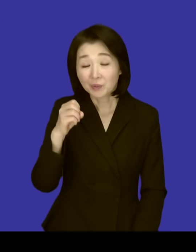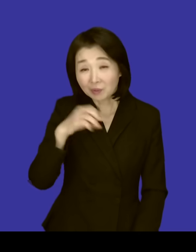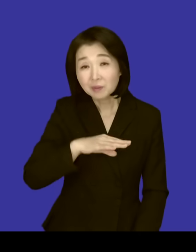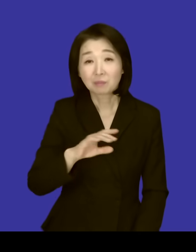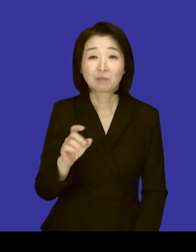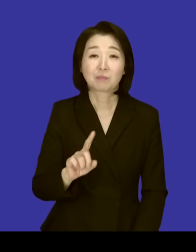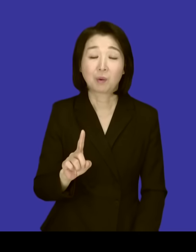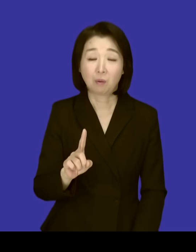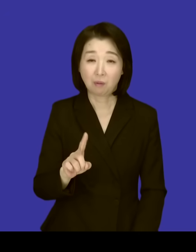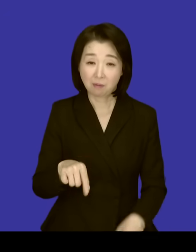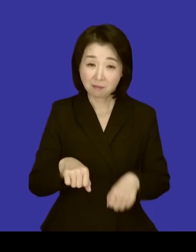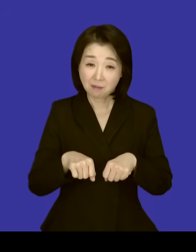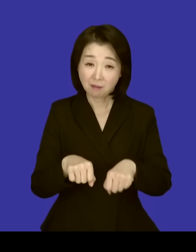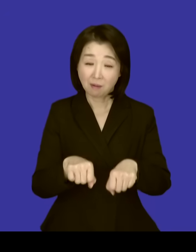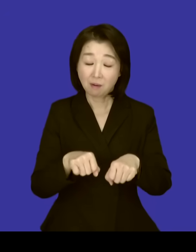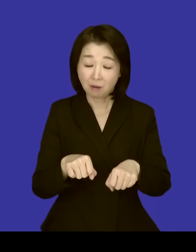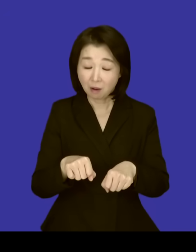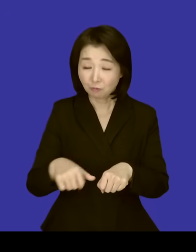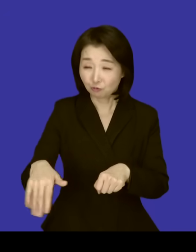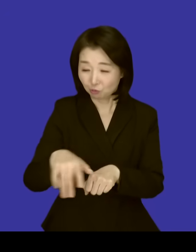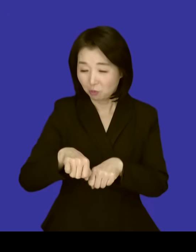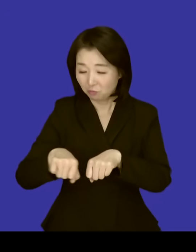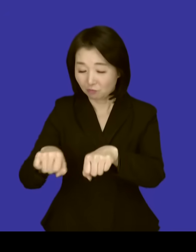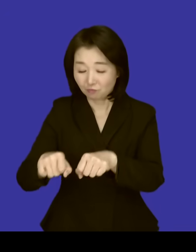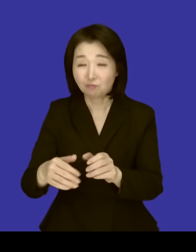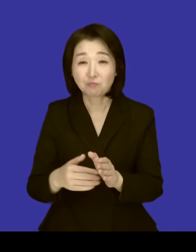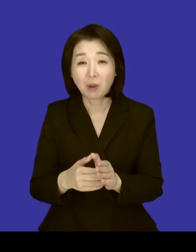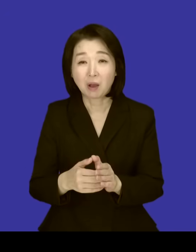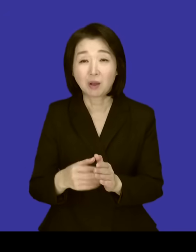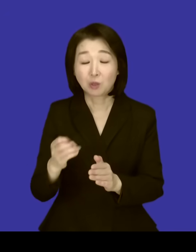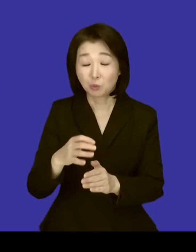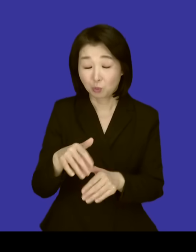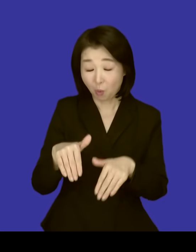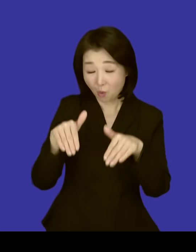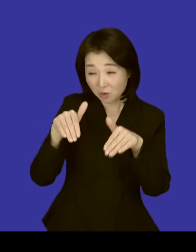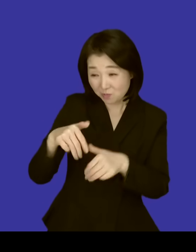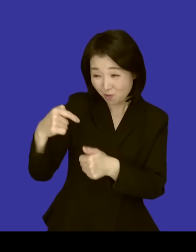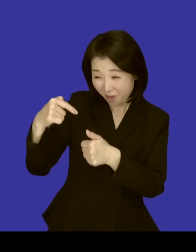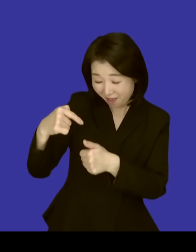저기 걸레로 주변 청소를 한다거나 좀 네. 심부름 하시면